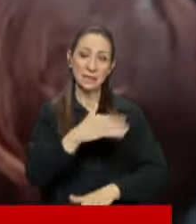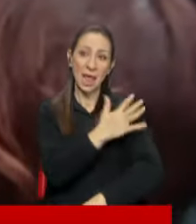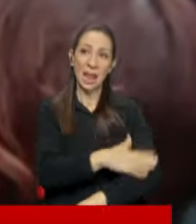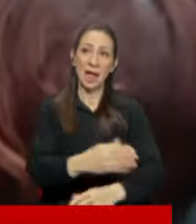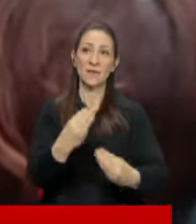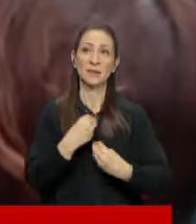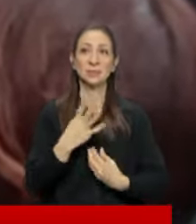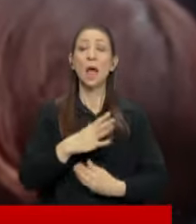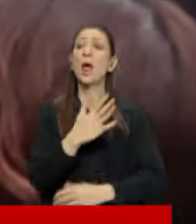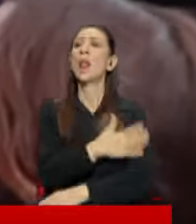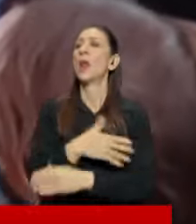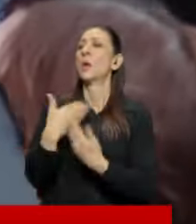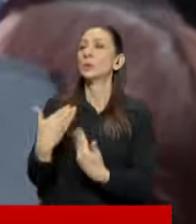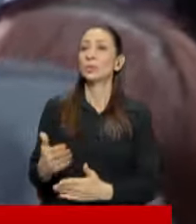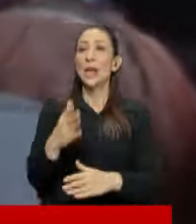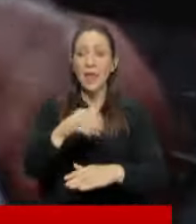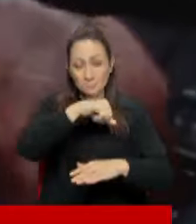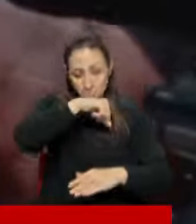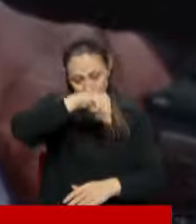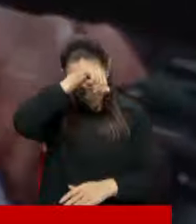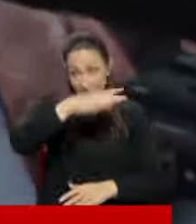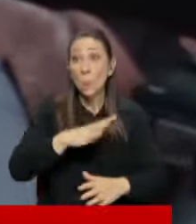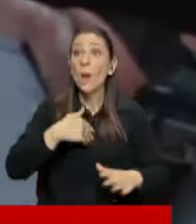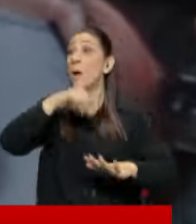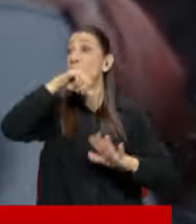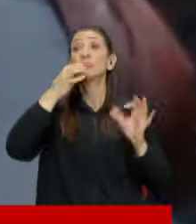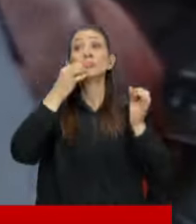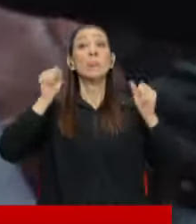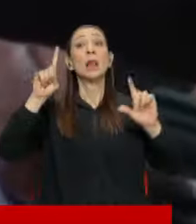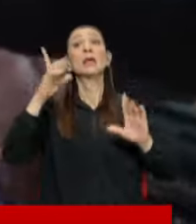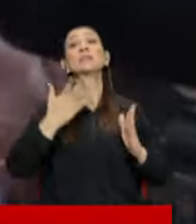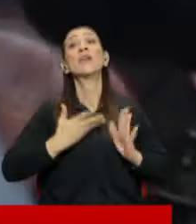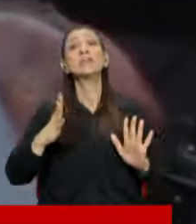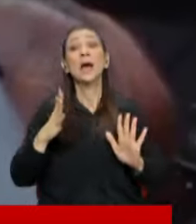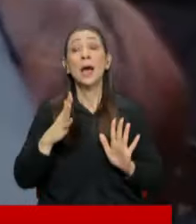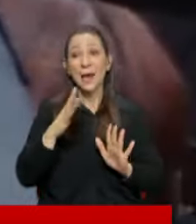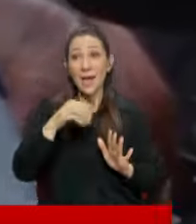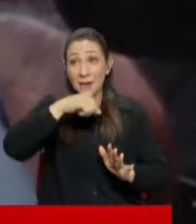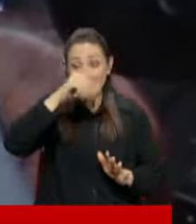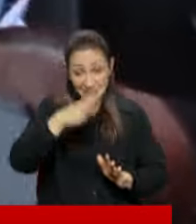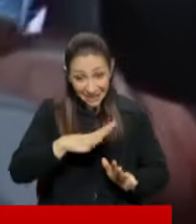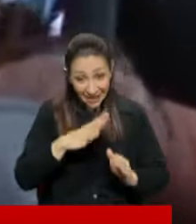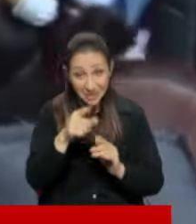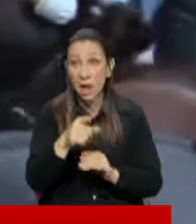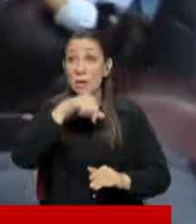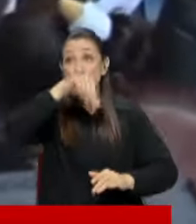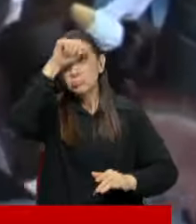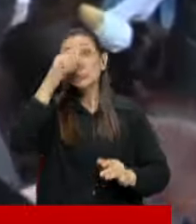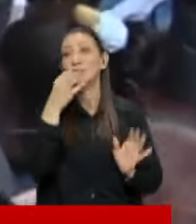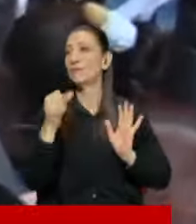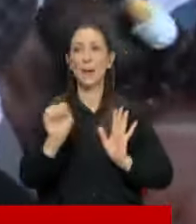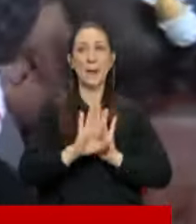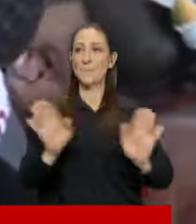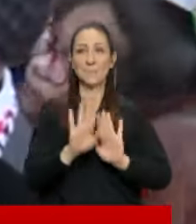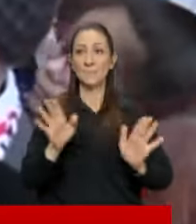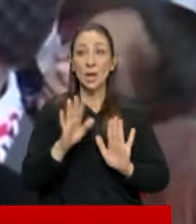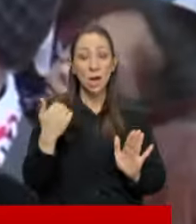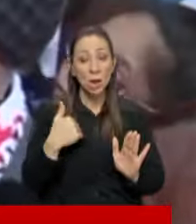etmenizi Estağfurullah. İstiyorum. Estağfurullah helal olsun. Ve elinizi öpmek istiyorum. Öptürmem elimi Allah aşkına. Elini öpmek isteyen bir vatandaşa elini öptürmedi.